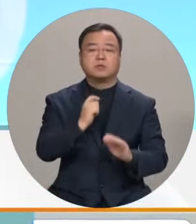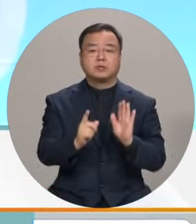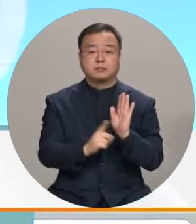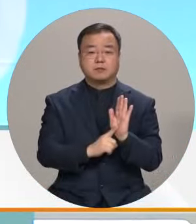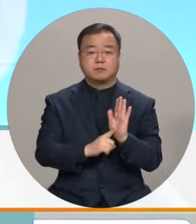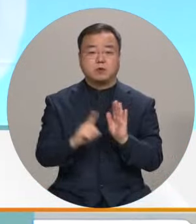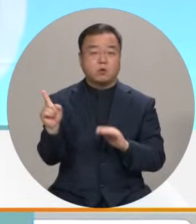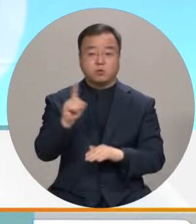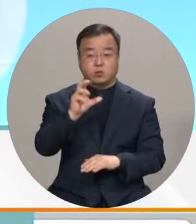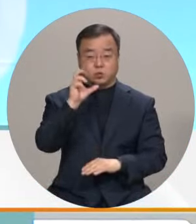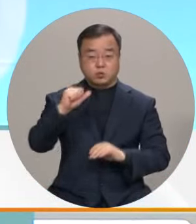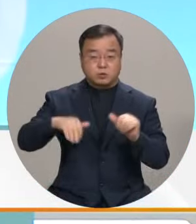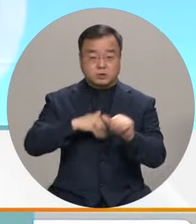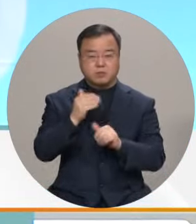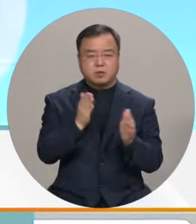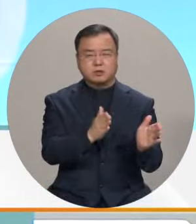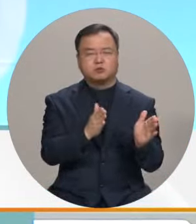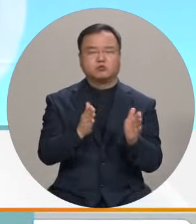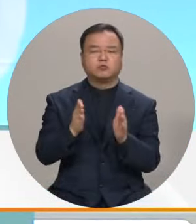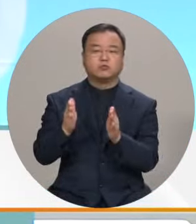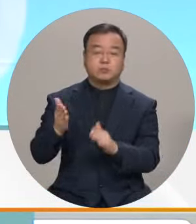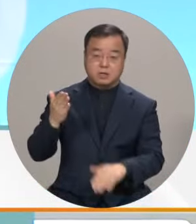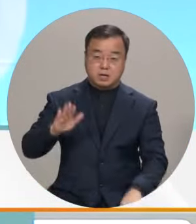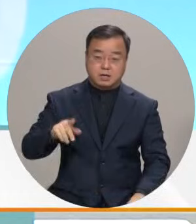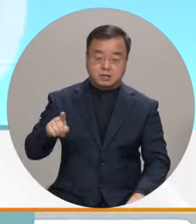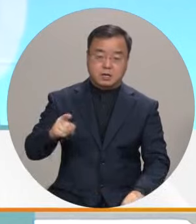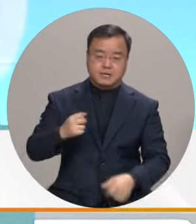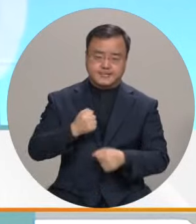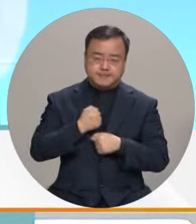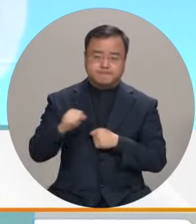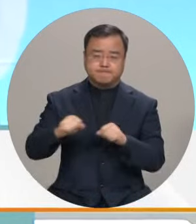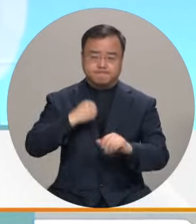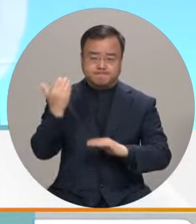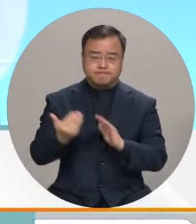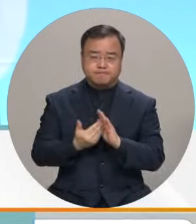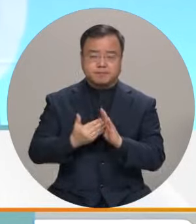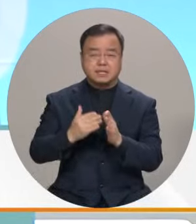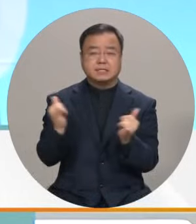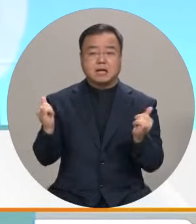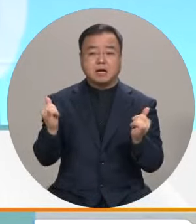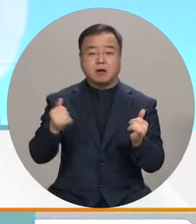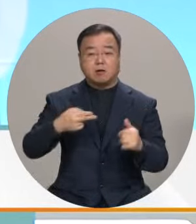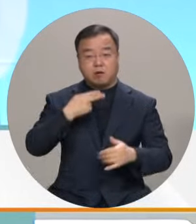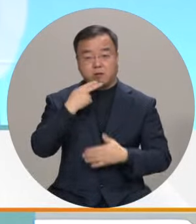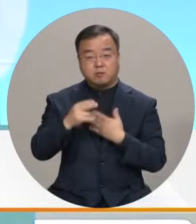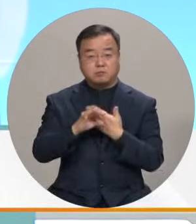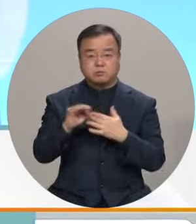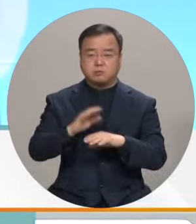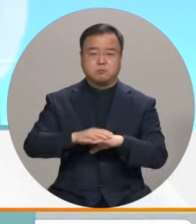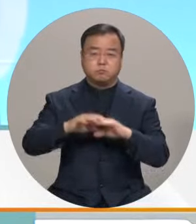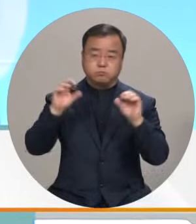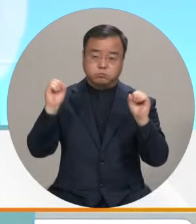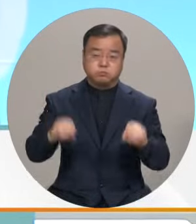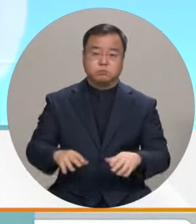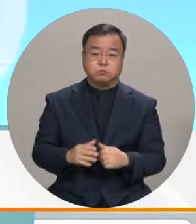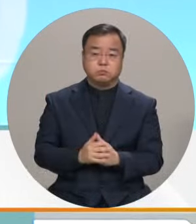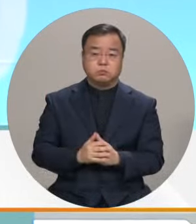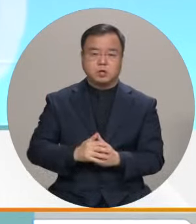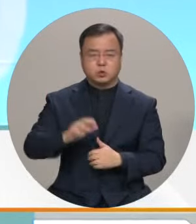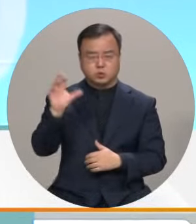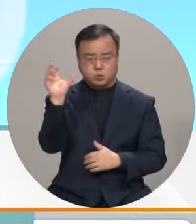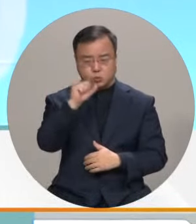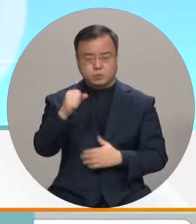구해도 이것을 실행할 람이 없다면은 지에 과합니다